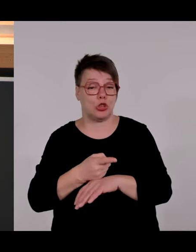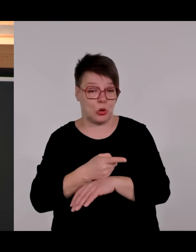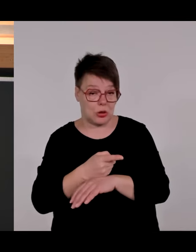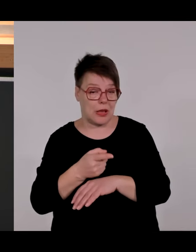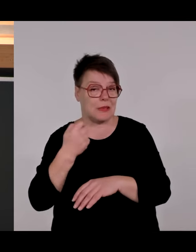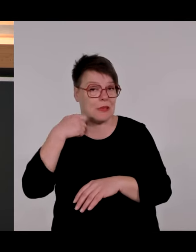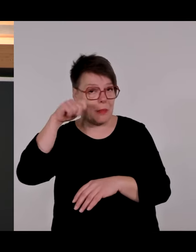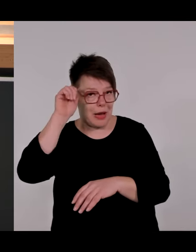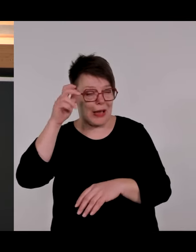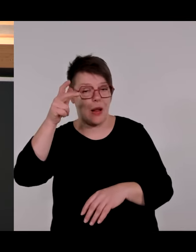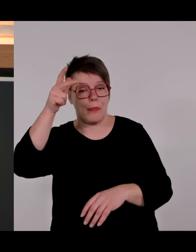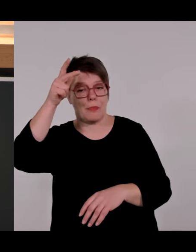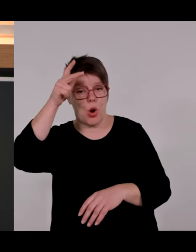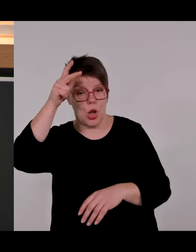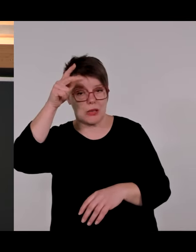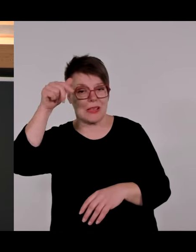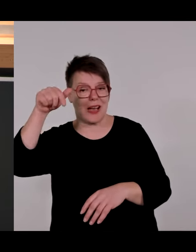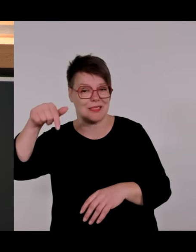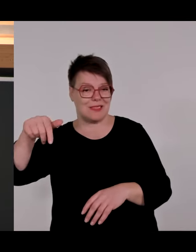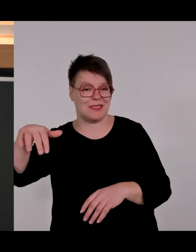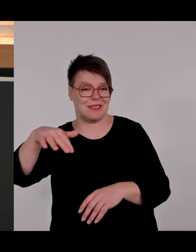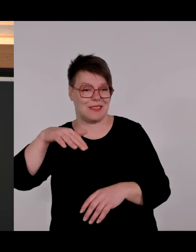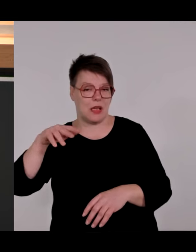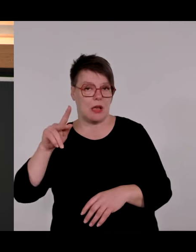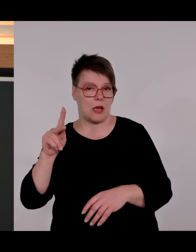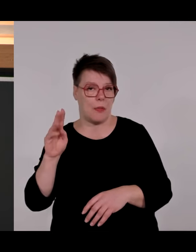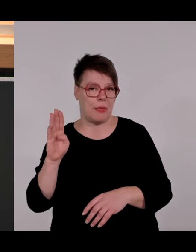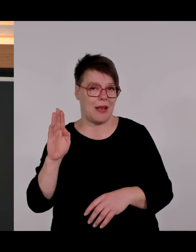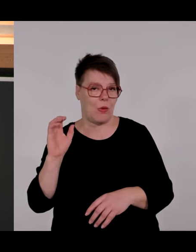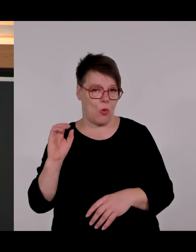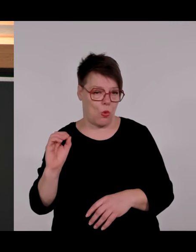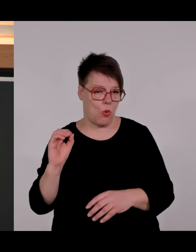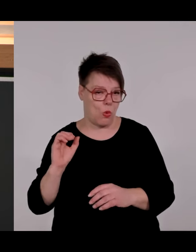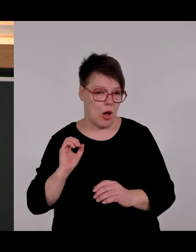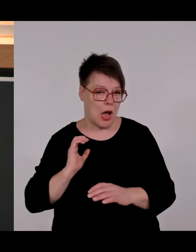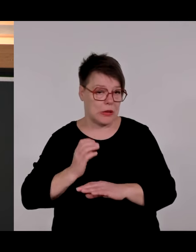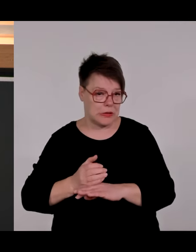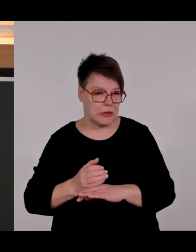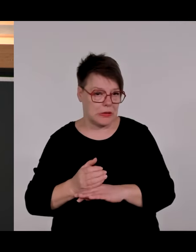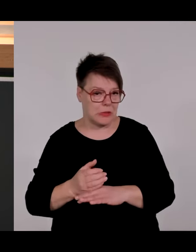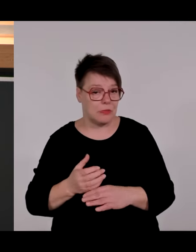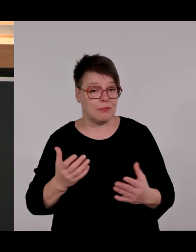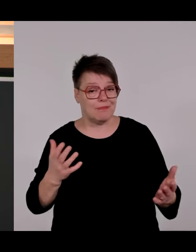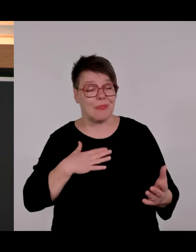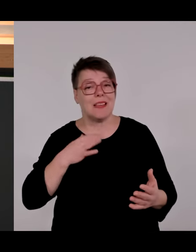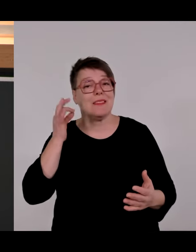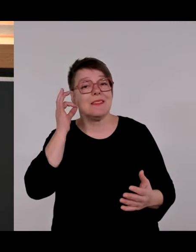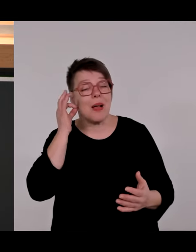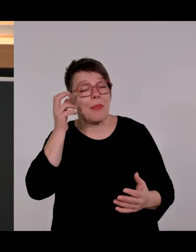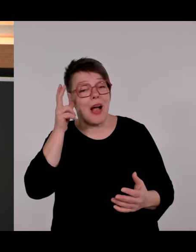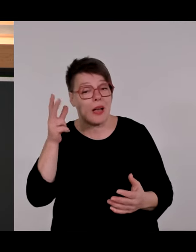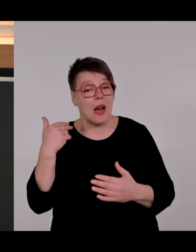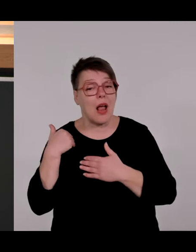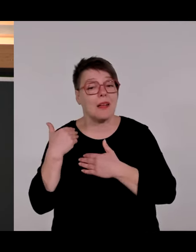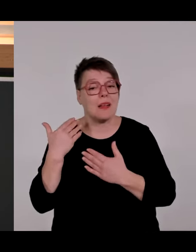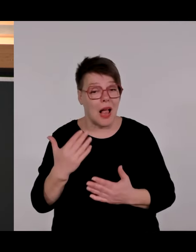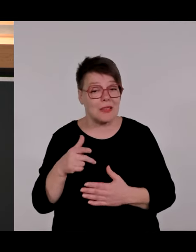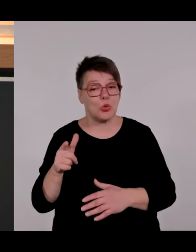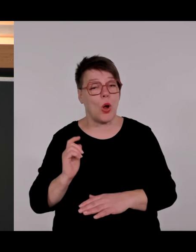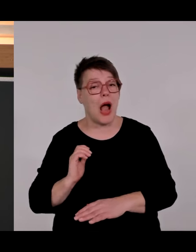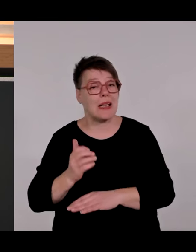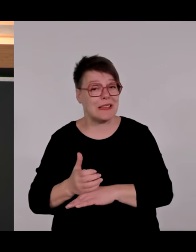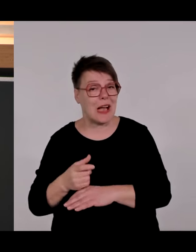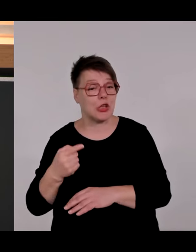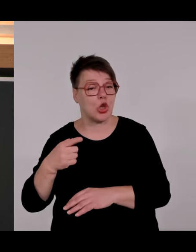noch einmal ganz, ganz deutlich sagen. Die Frauen und Männer der Berliner Polizei sind Tag und Nacht im Einsatz. Und auch an dieser